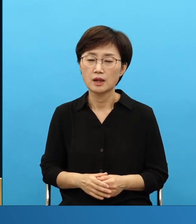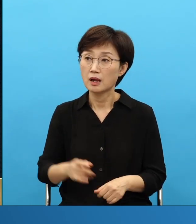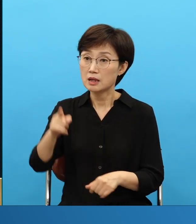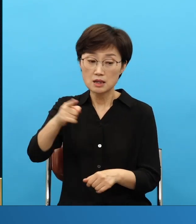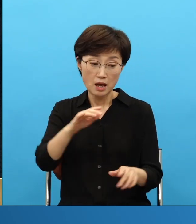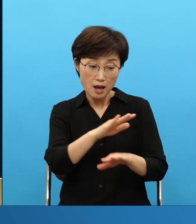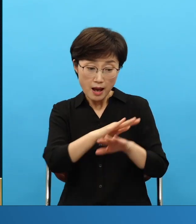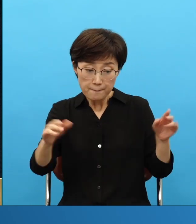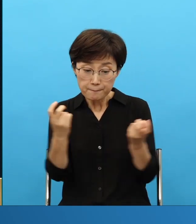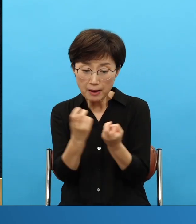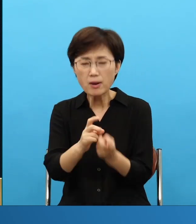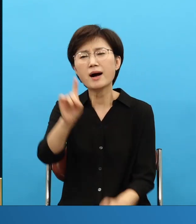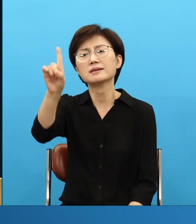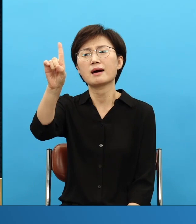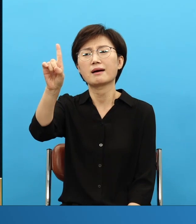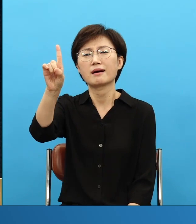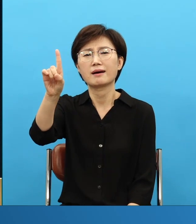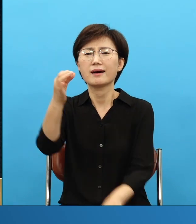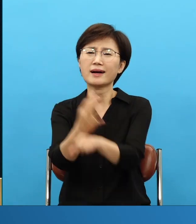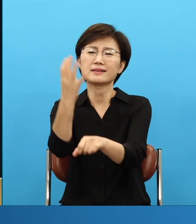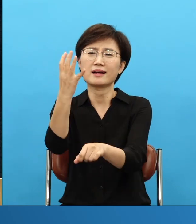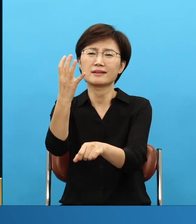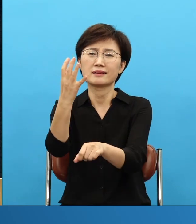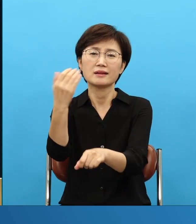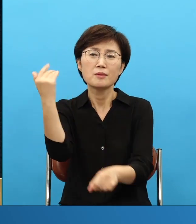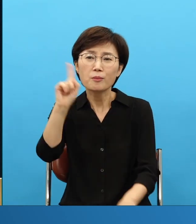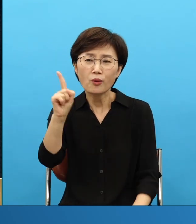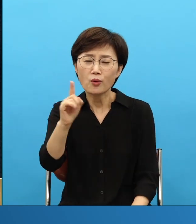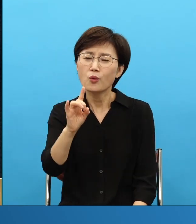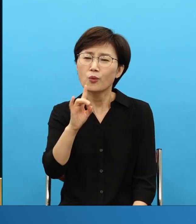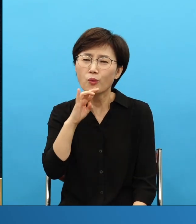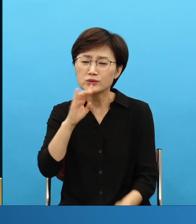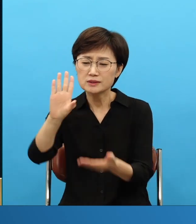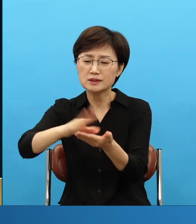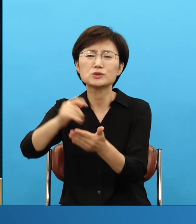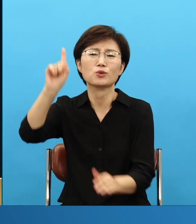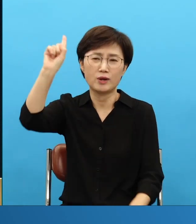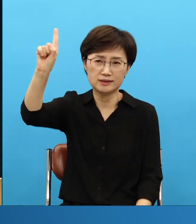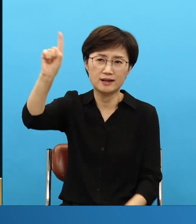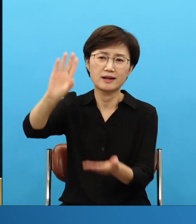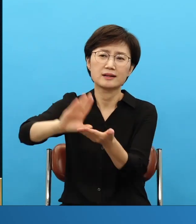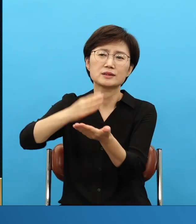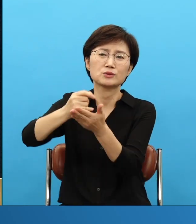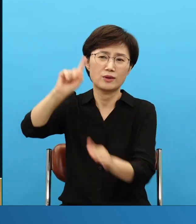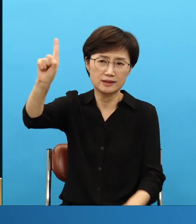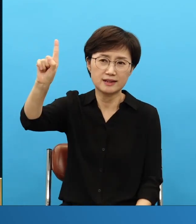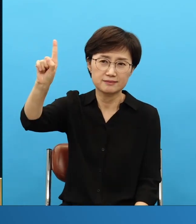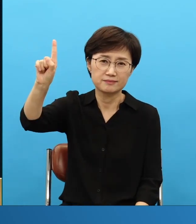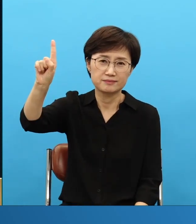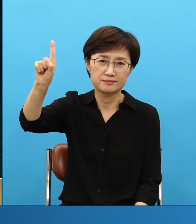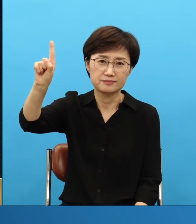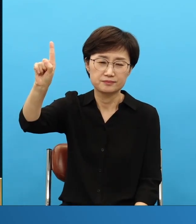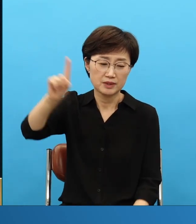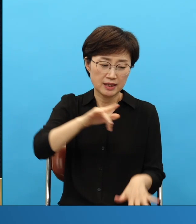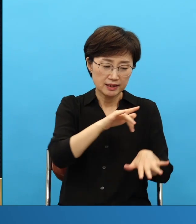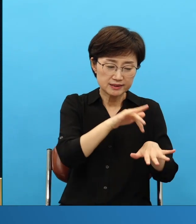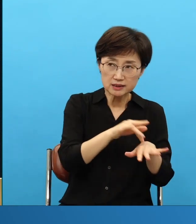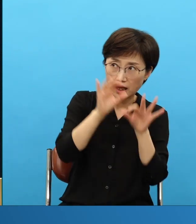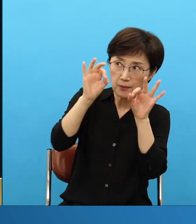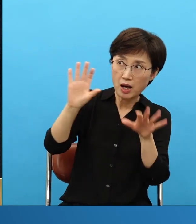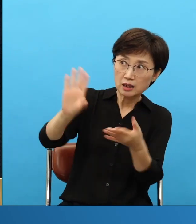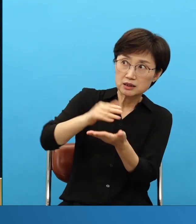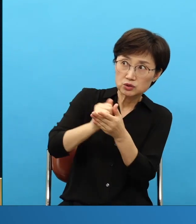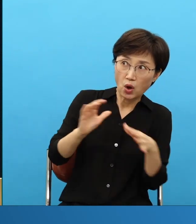걸 God did not give to us something 오직 그리스도. convoluted or complicated. He gave to us something so simple, only Christ. 흑암이 벌벌 뜨는 얘기인데